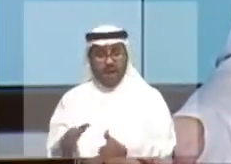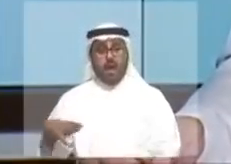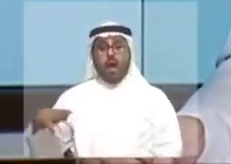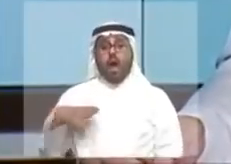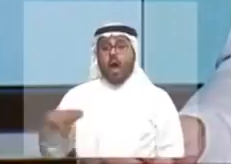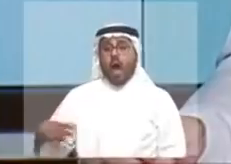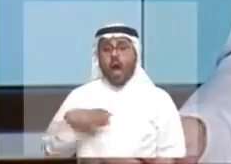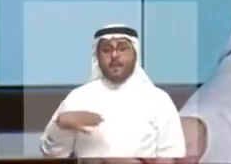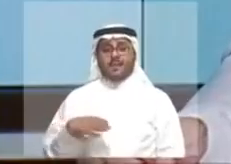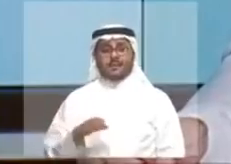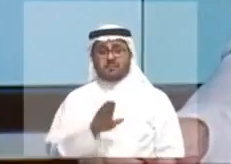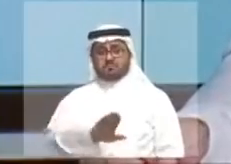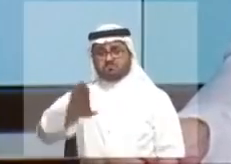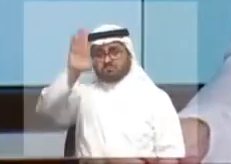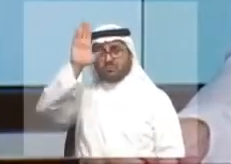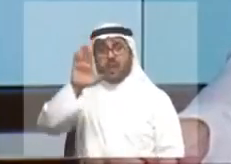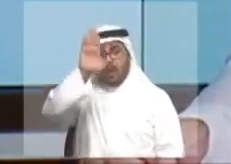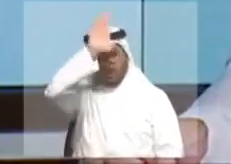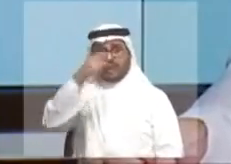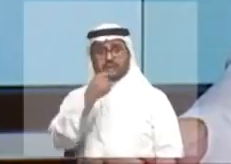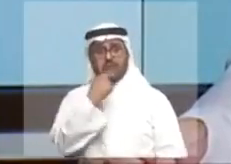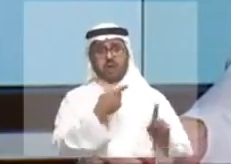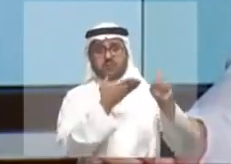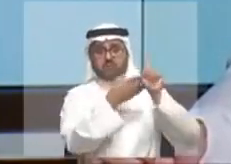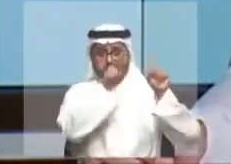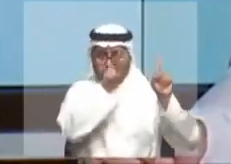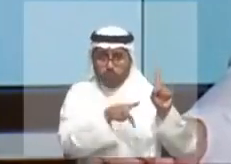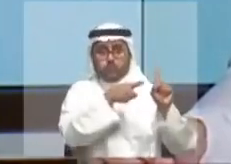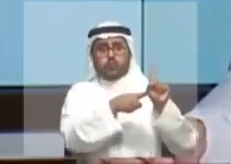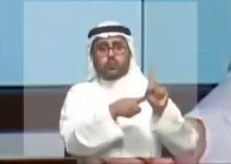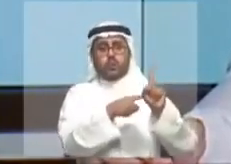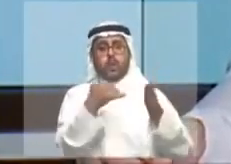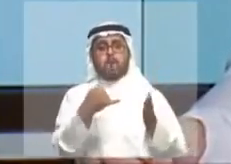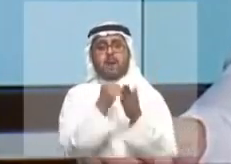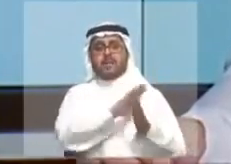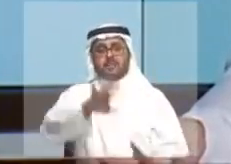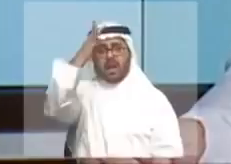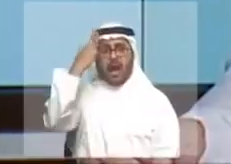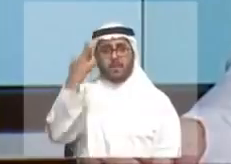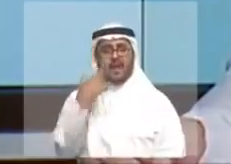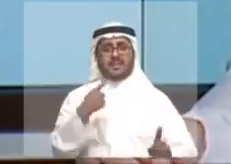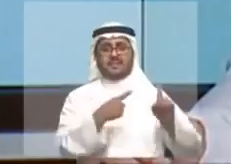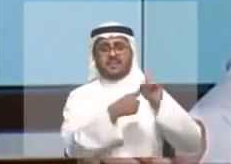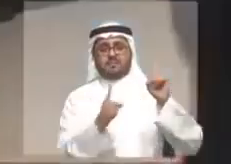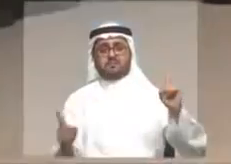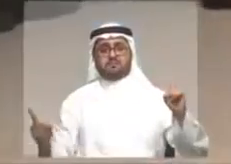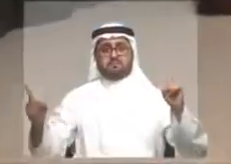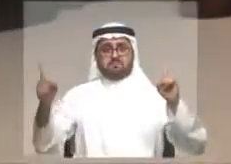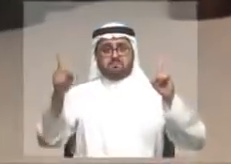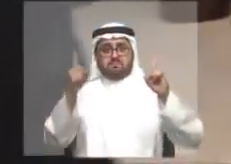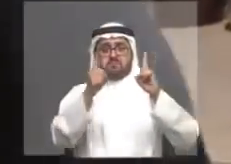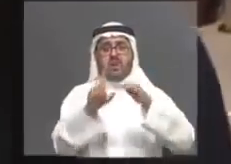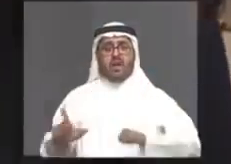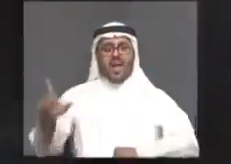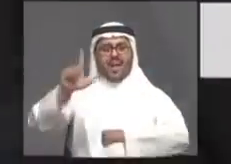الملك سلمان بن عبد العزيز آل سعود حفظه الله في مركز الملك عبد العزيز الثقافي العالمي في الظهران فخامة الرئيس العماد ميشيل